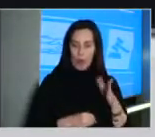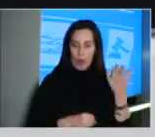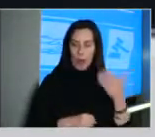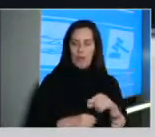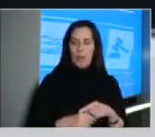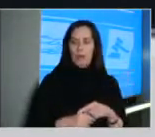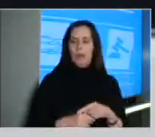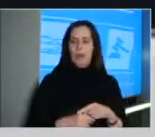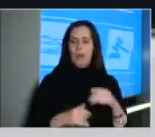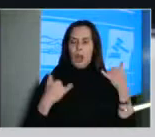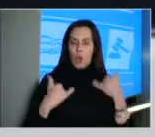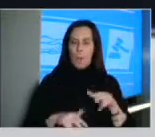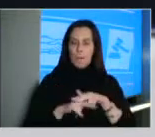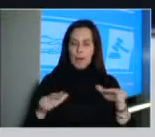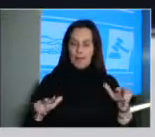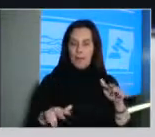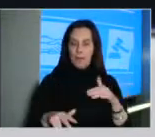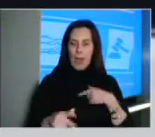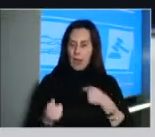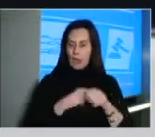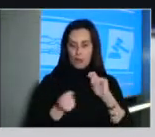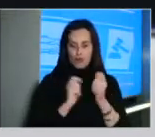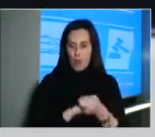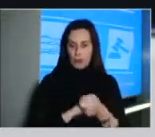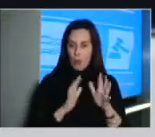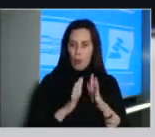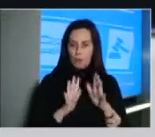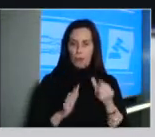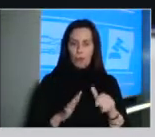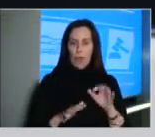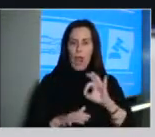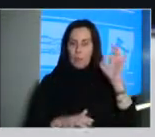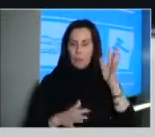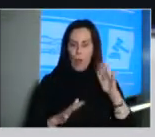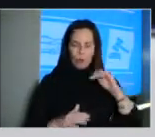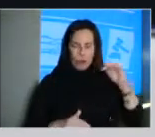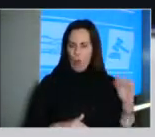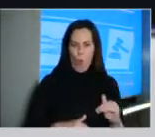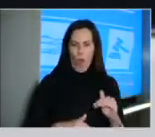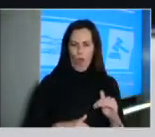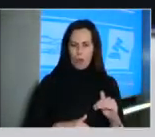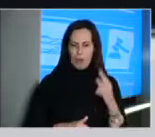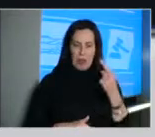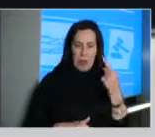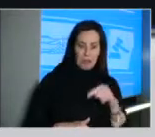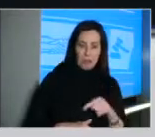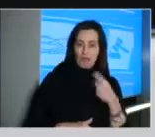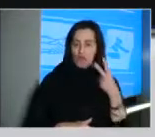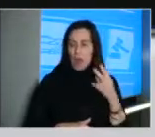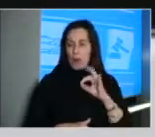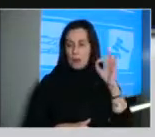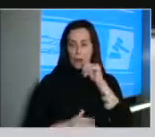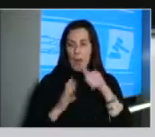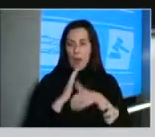הסוער. היום המצב במקרו-כלכלי השתנה בצורה דרסטית, שערי הריבית מאוד נמוכים, 1.5, 2 הריבית של